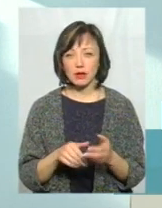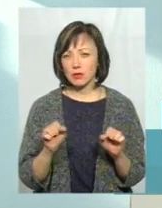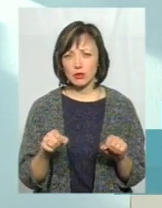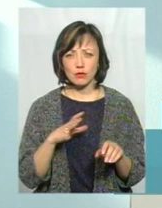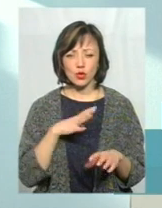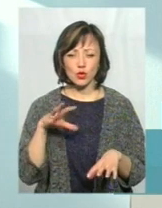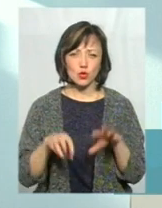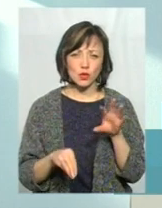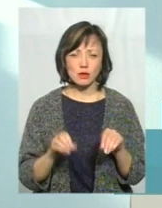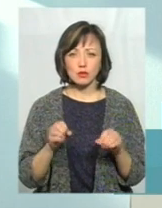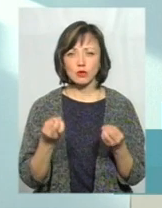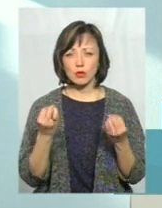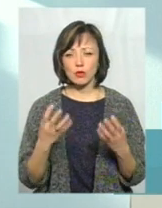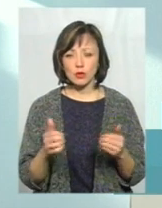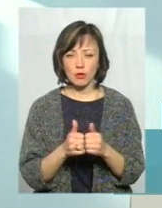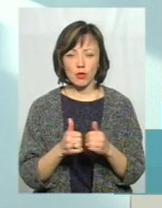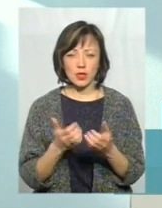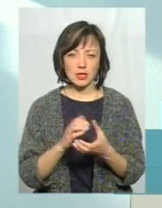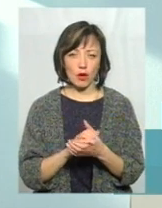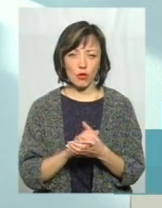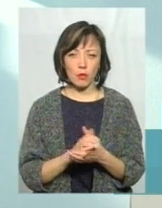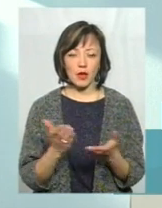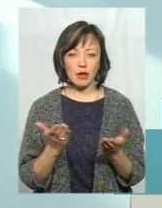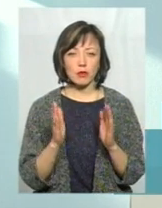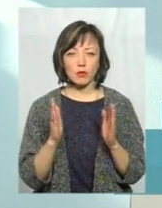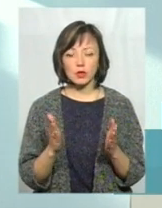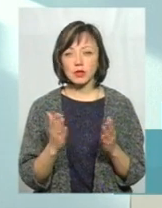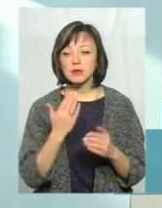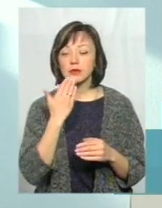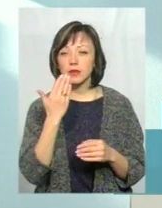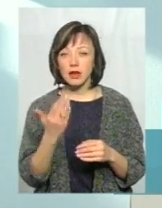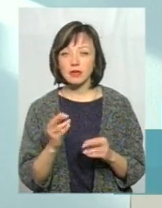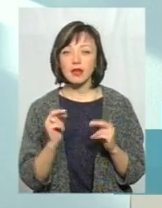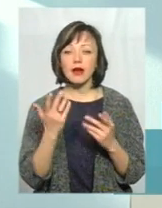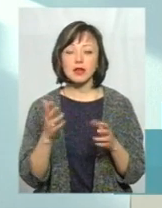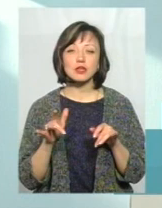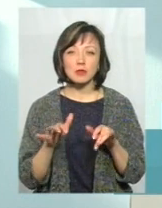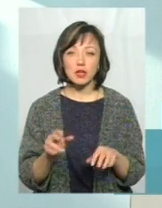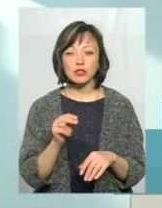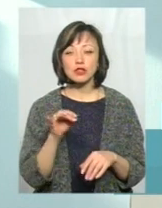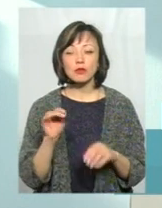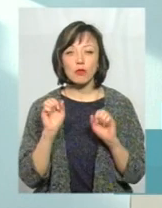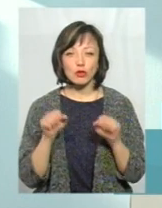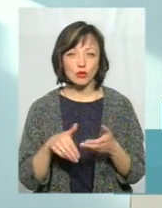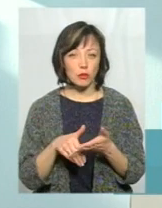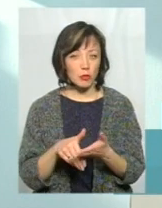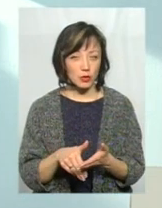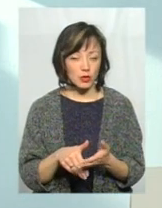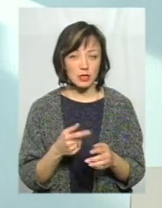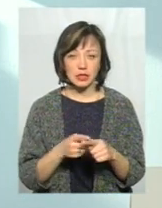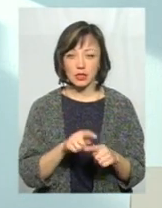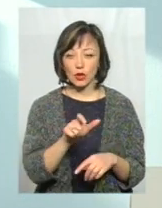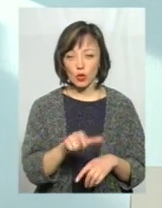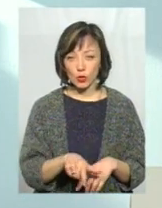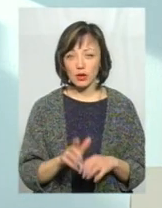бути сусід, може бути просто поряд знайомий, який буде йти і запитається, як ваші справи, чим я можу вам допомогти. Цій